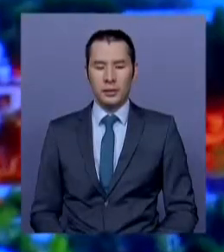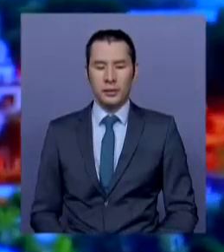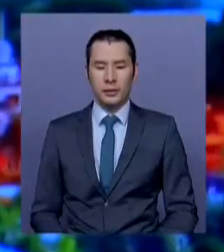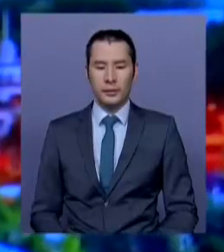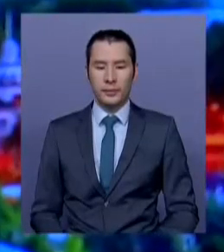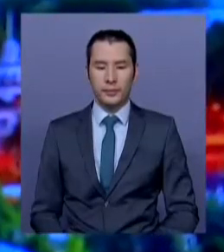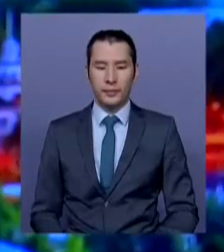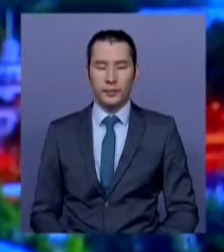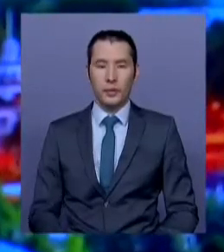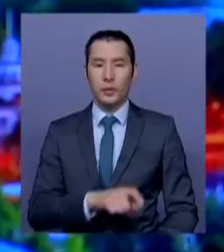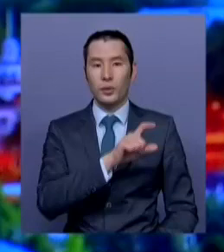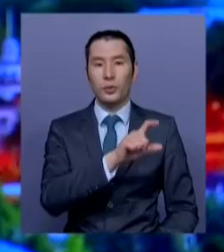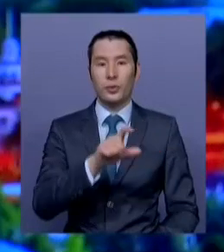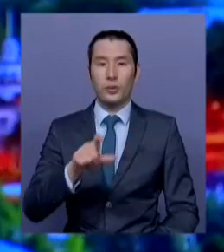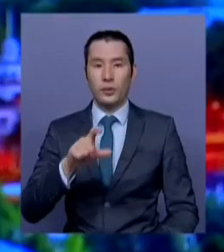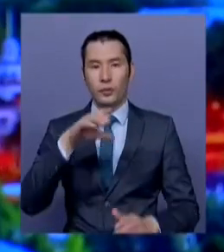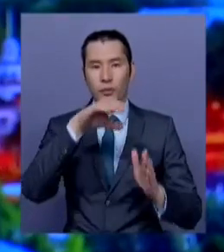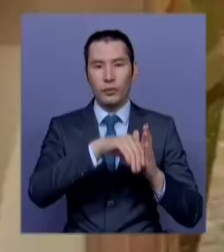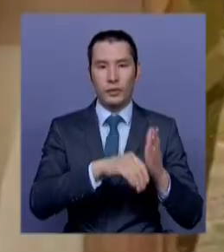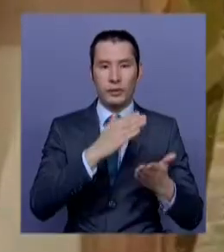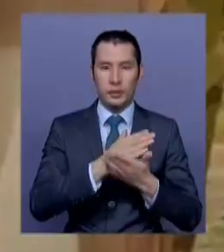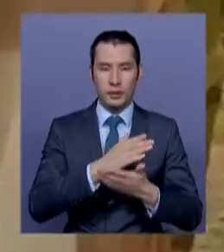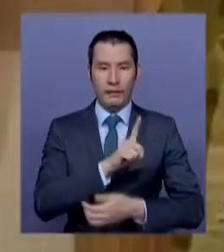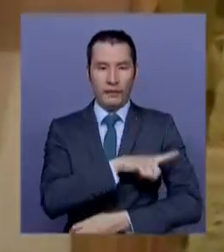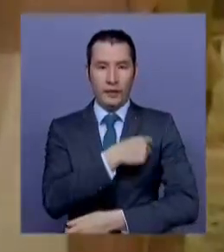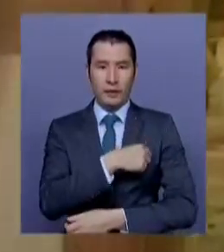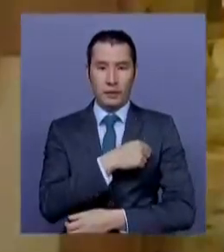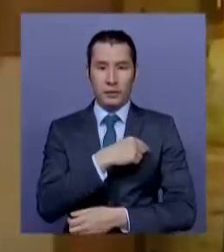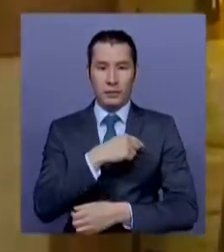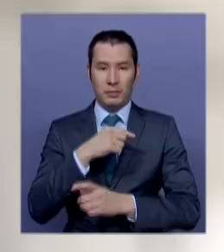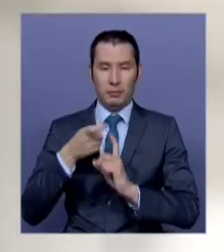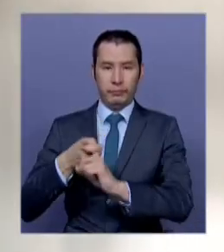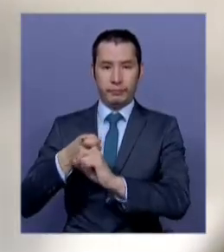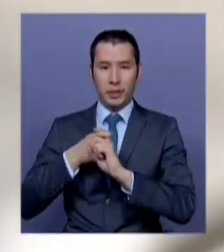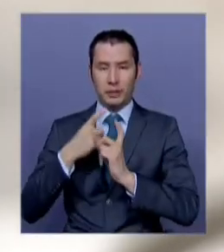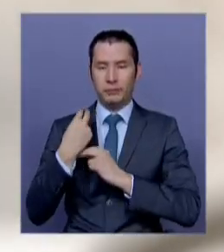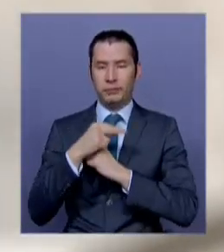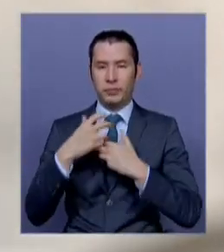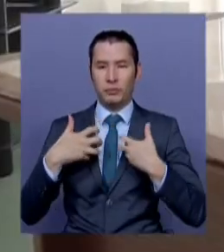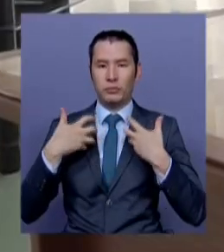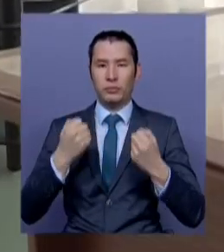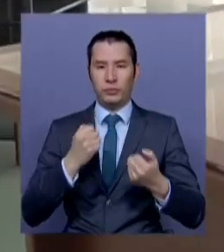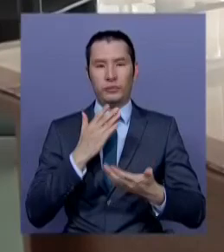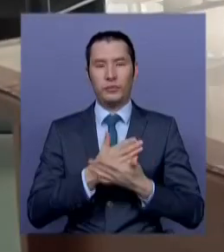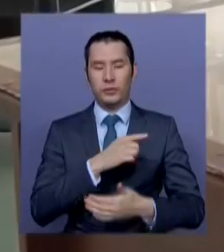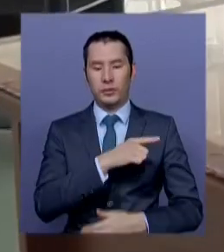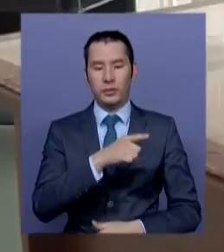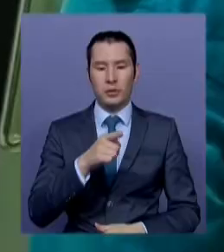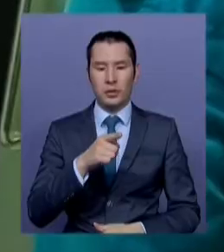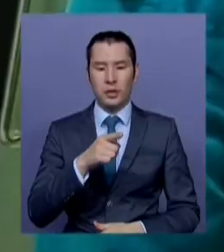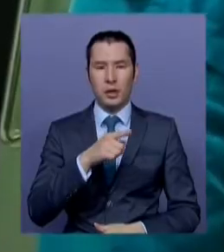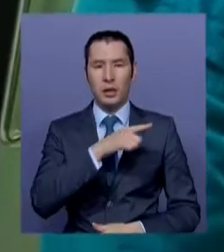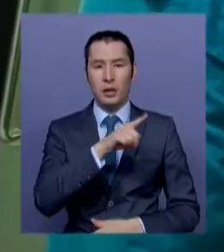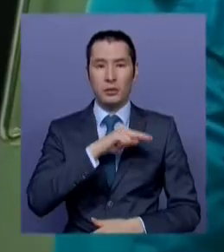Індеттен айыққандардың ішінде дәрігерлердің өзі де бар. Науқастардың емделіп шығуына жатпай тұрмай атсалысып жатқан ақ